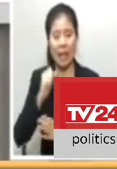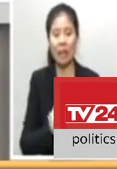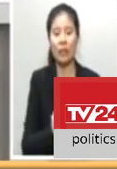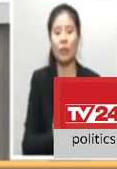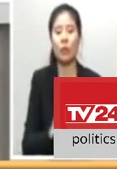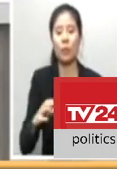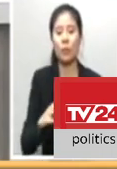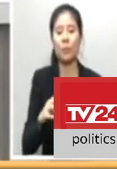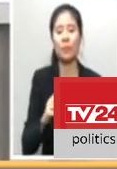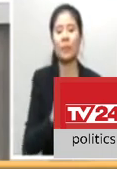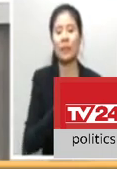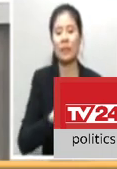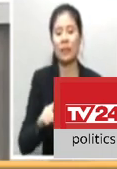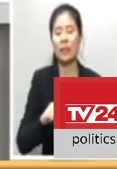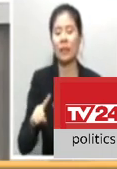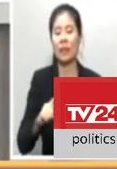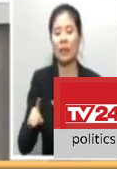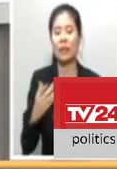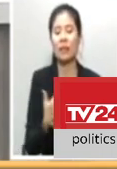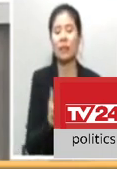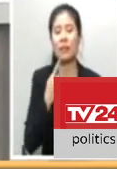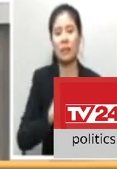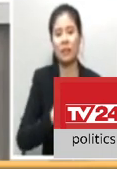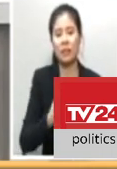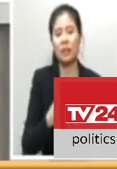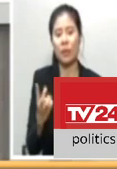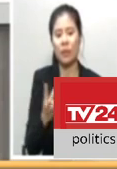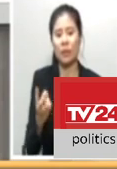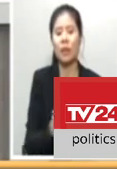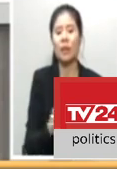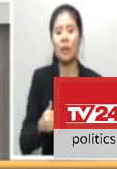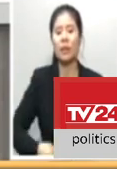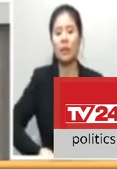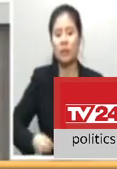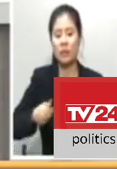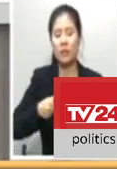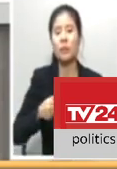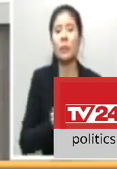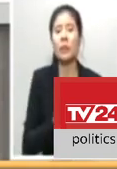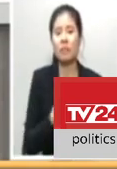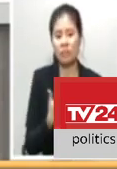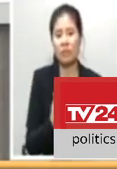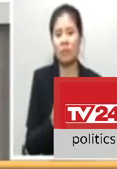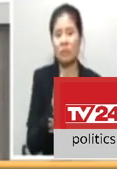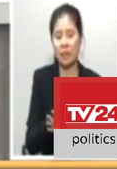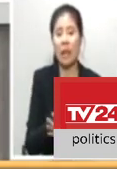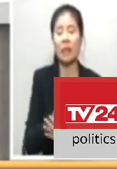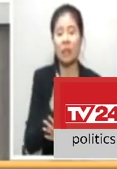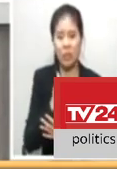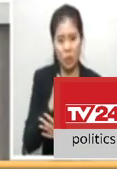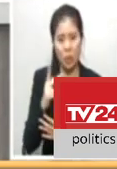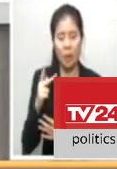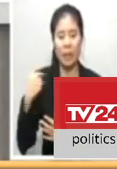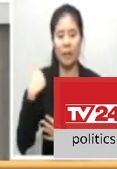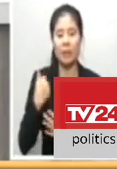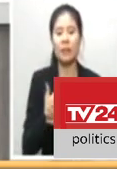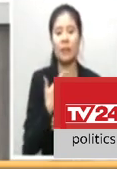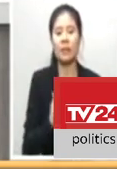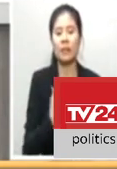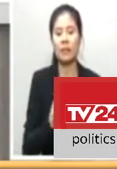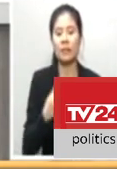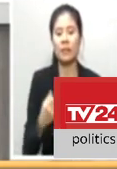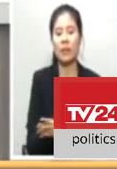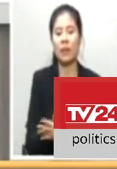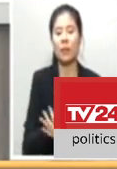อยซึ่งเขาเองเนี่ยก็กระเบียดกระเสียนกับการใช้ชีวิตไม่ดีกว่าแล้วครับท่านเสียดายที่เวลามี